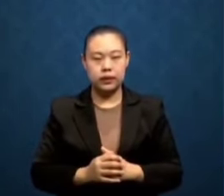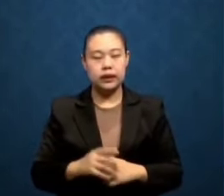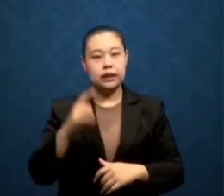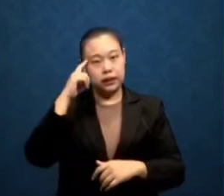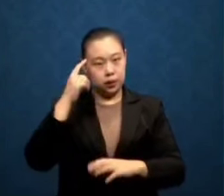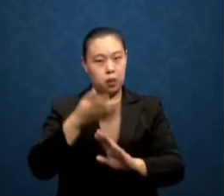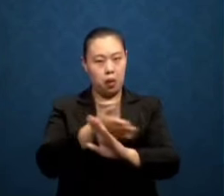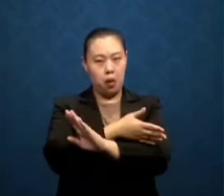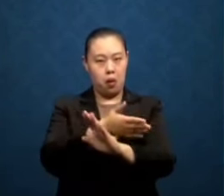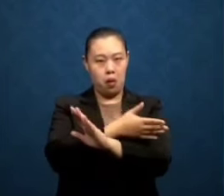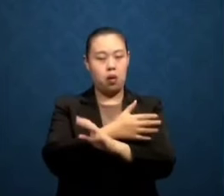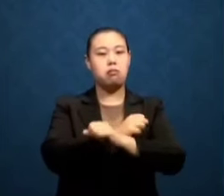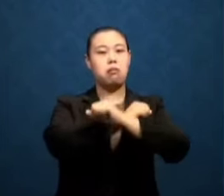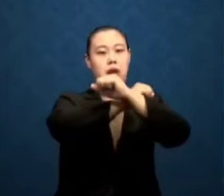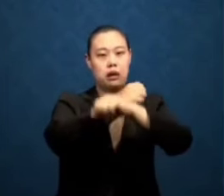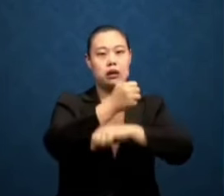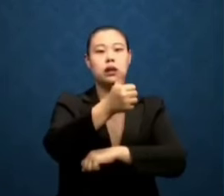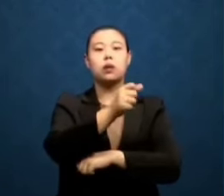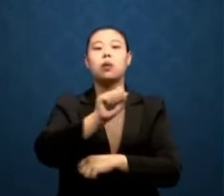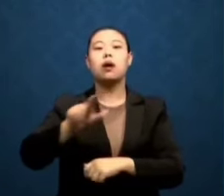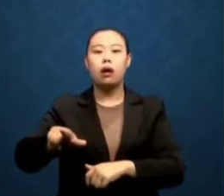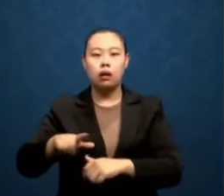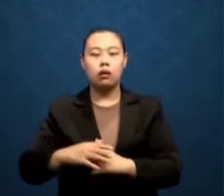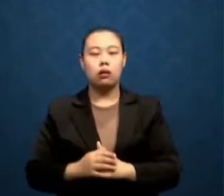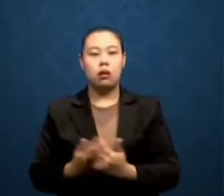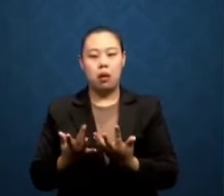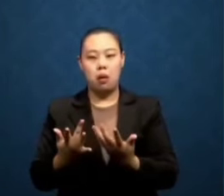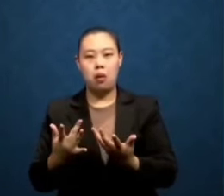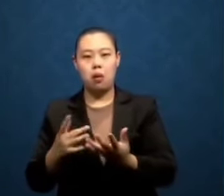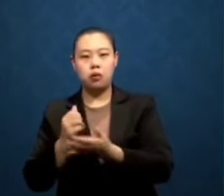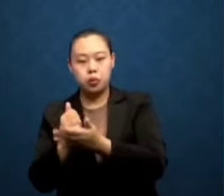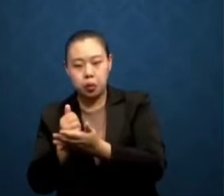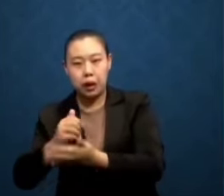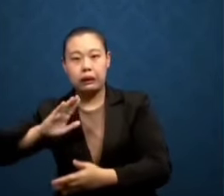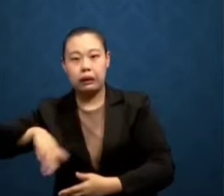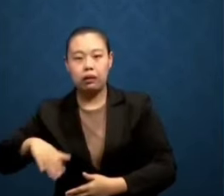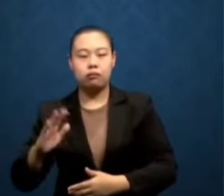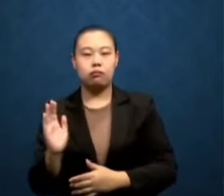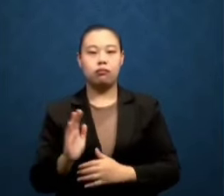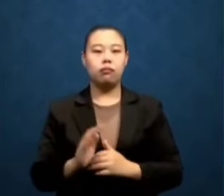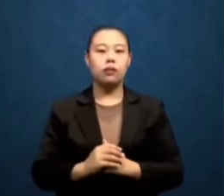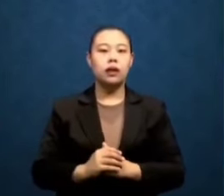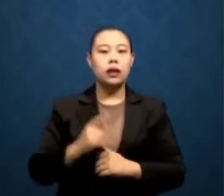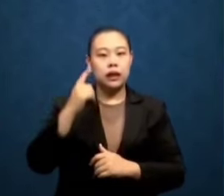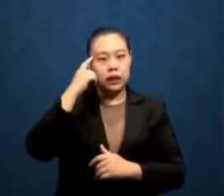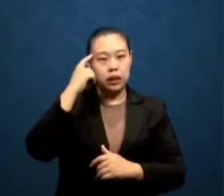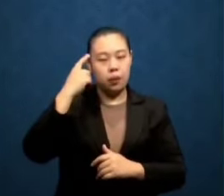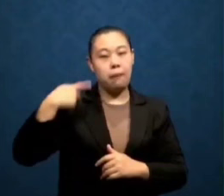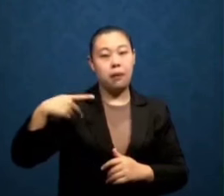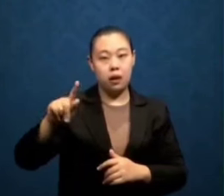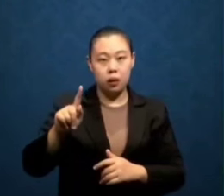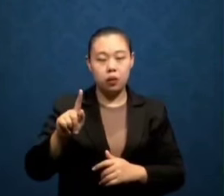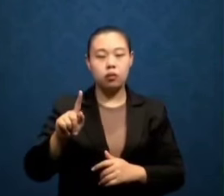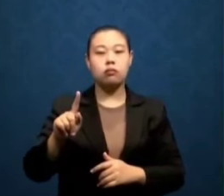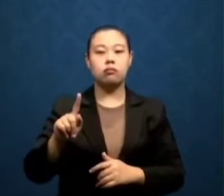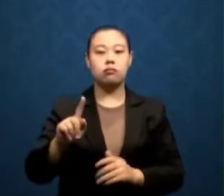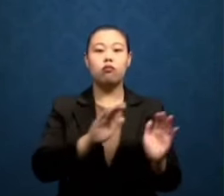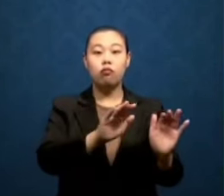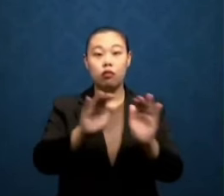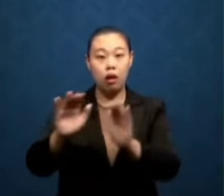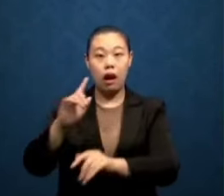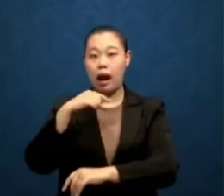น้ำของพื้นที่ลุ่มต่ำนอกคันกั้นน้ำหากภาครัฐไม่มีการเตรียมการตั้งรับที่ดีอาจทำให้พื้นที่ภาคกลางซึ่งรวมถึง